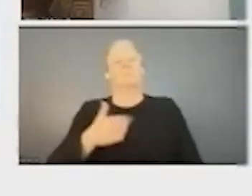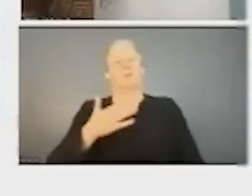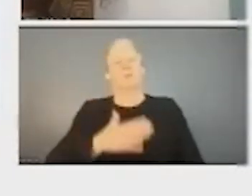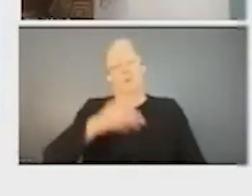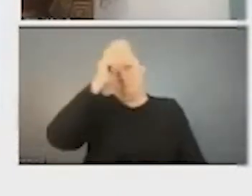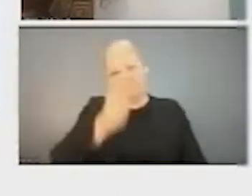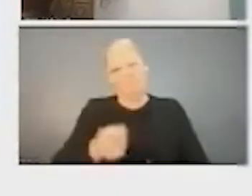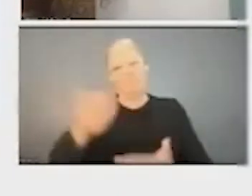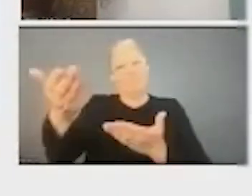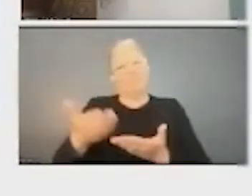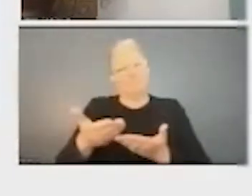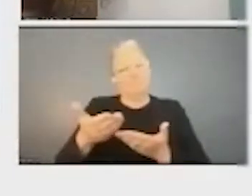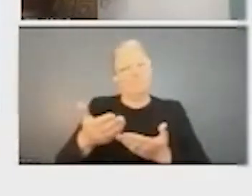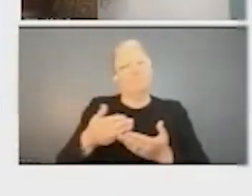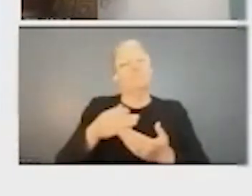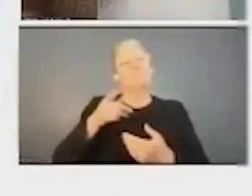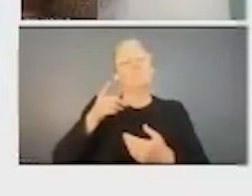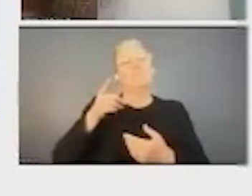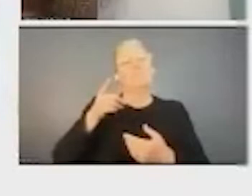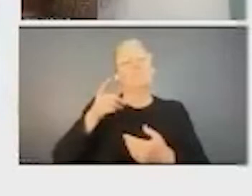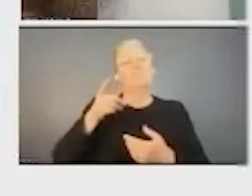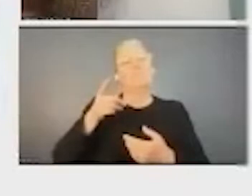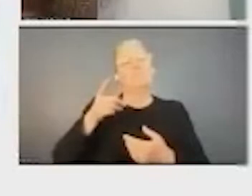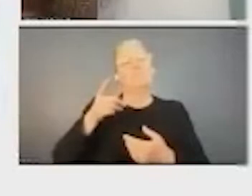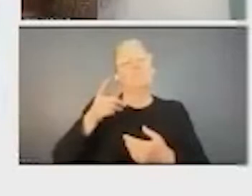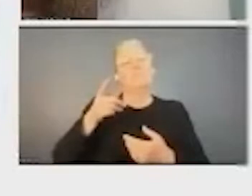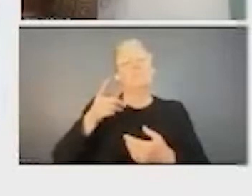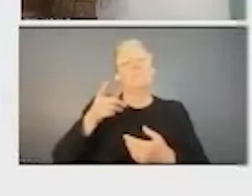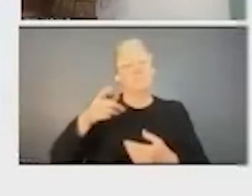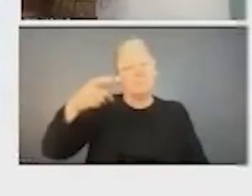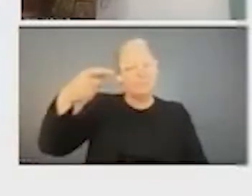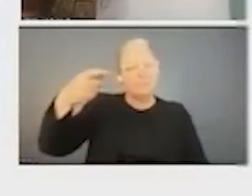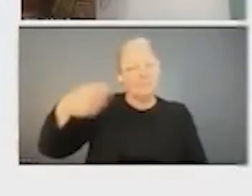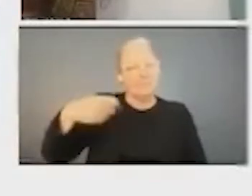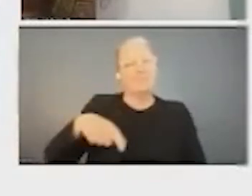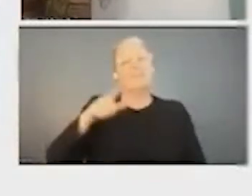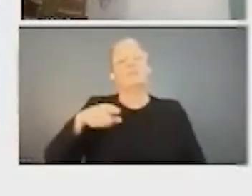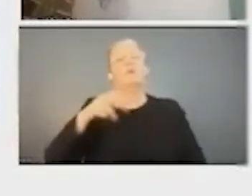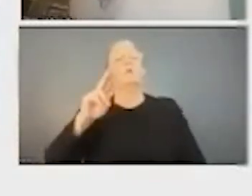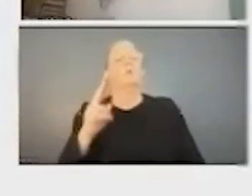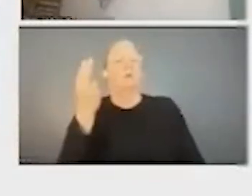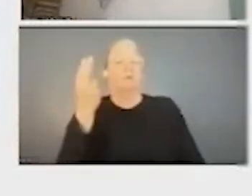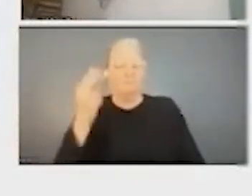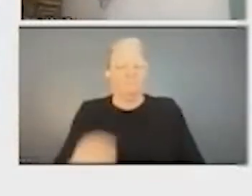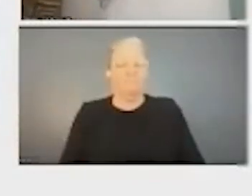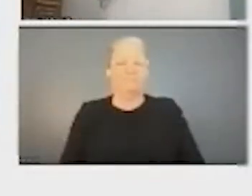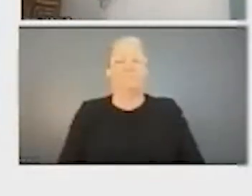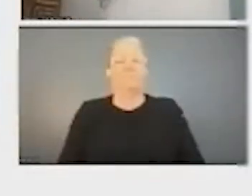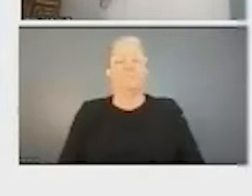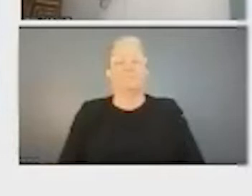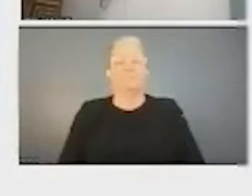ورئيس مجلس الشيوخ في أوروغواي السيدة بتراتريكس أرجيمون التي